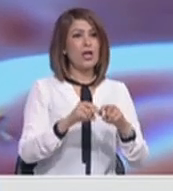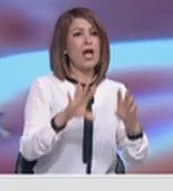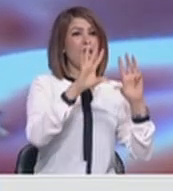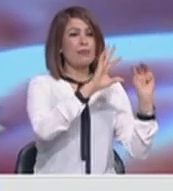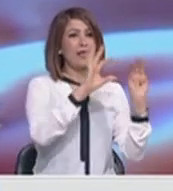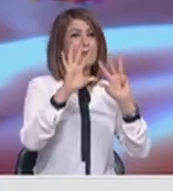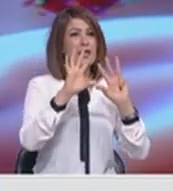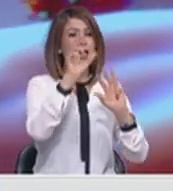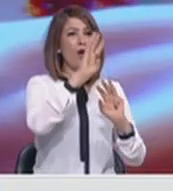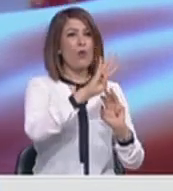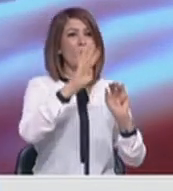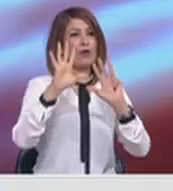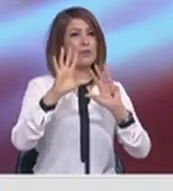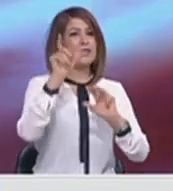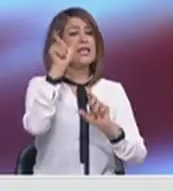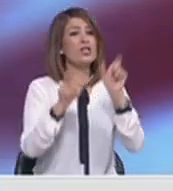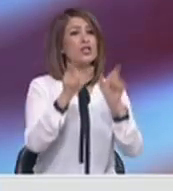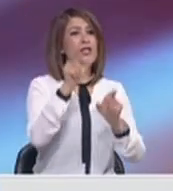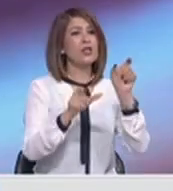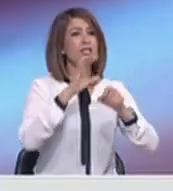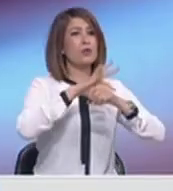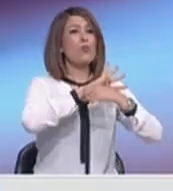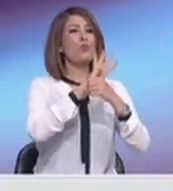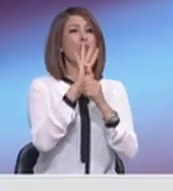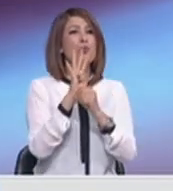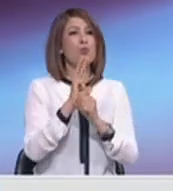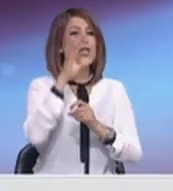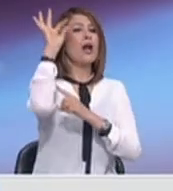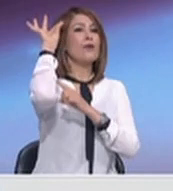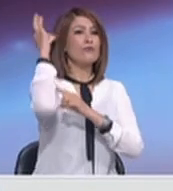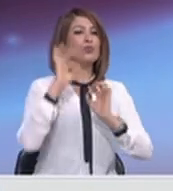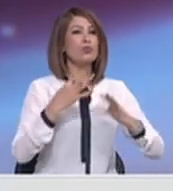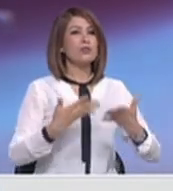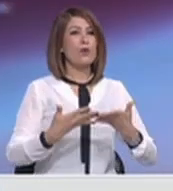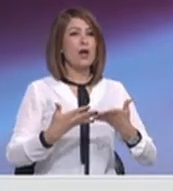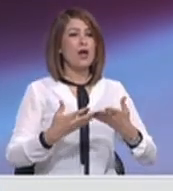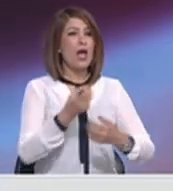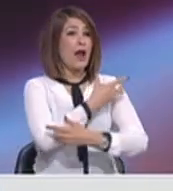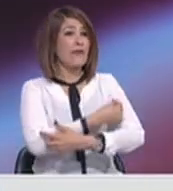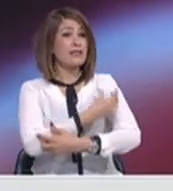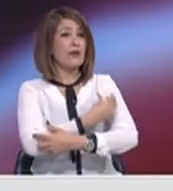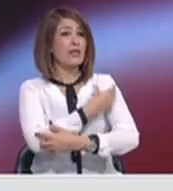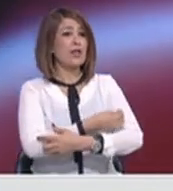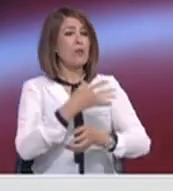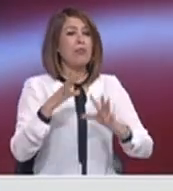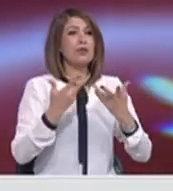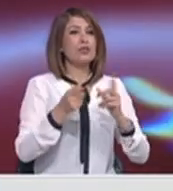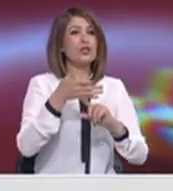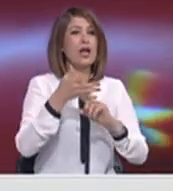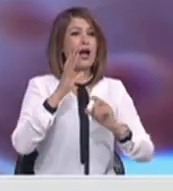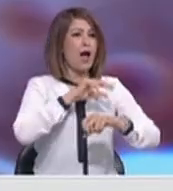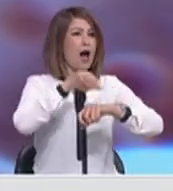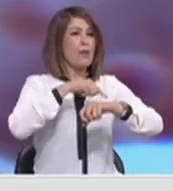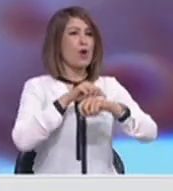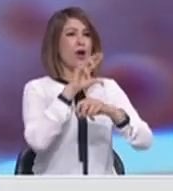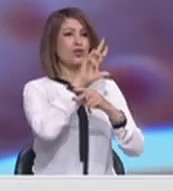حاله اصابه بفيروس كورونا في تونس التحاليل كانت اه وعشرين ساعه